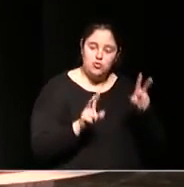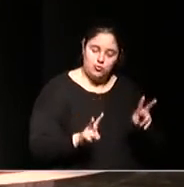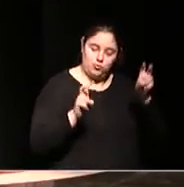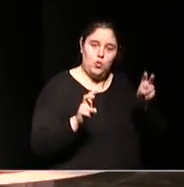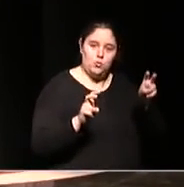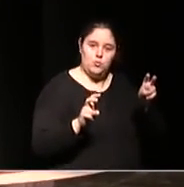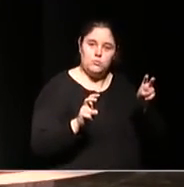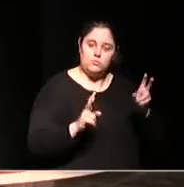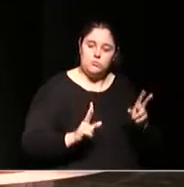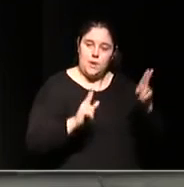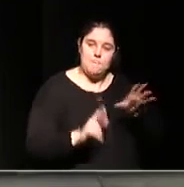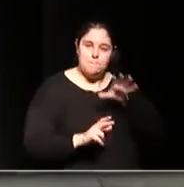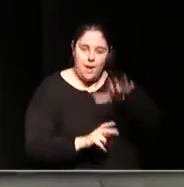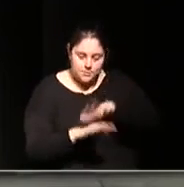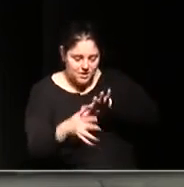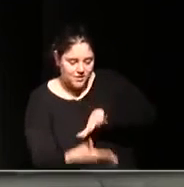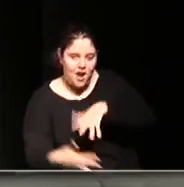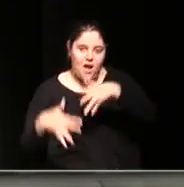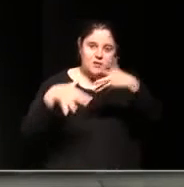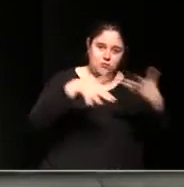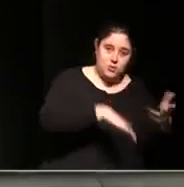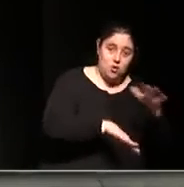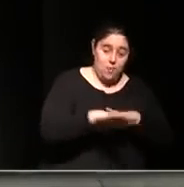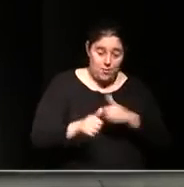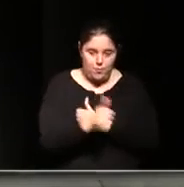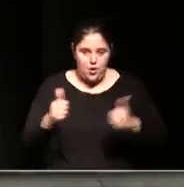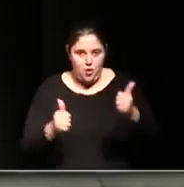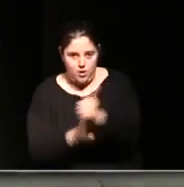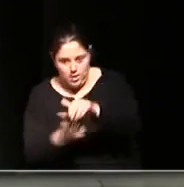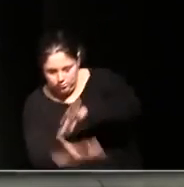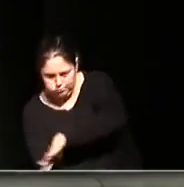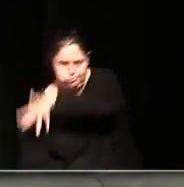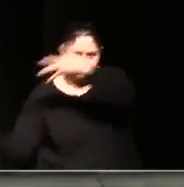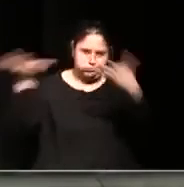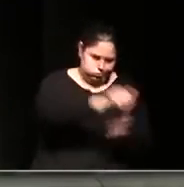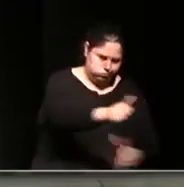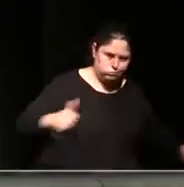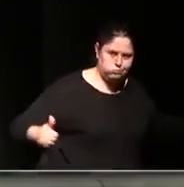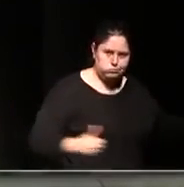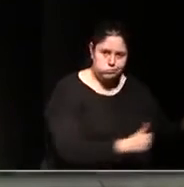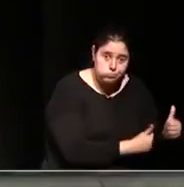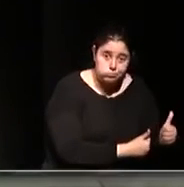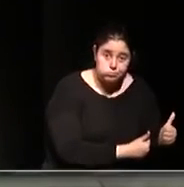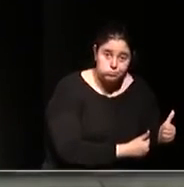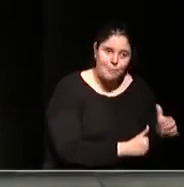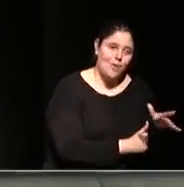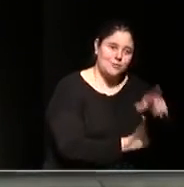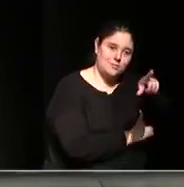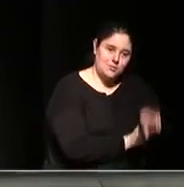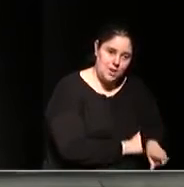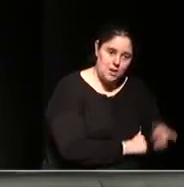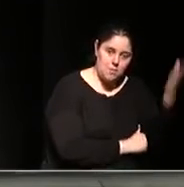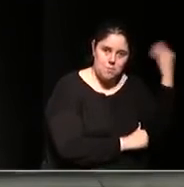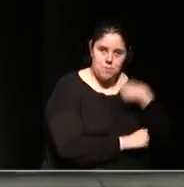de canvi, de transformació que ens permeti capgirar aquestes prioritats i alhora fer-ho sortint d'aquest